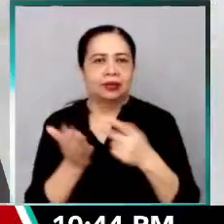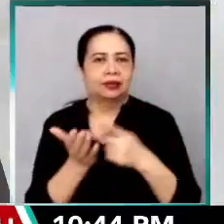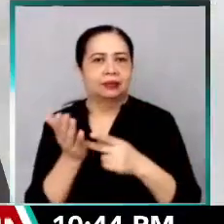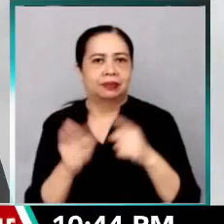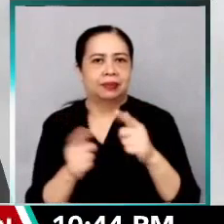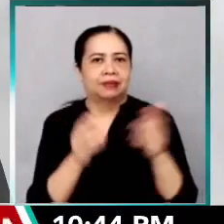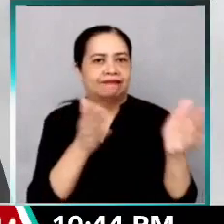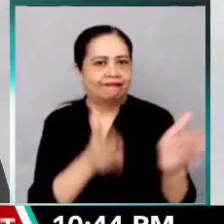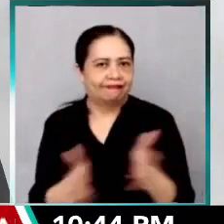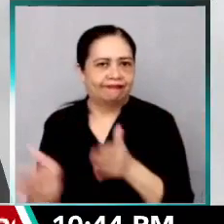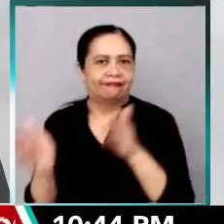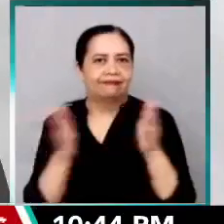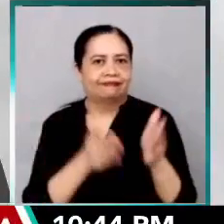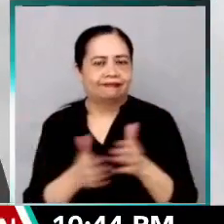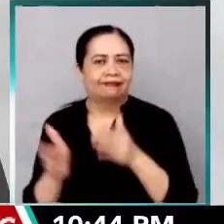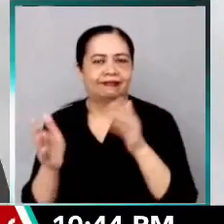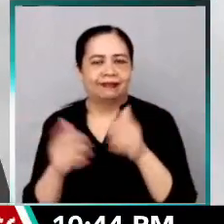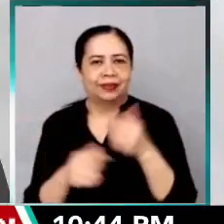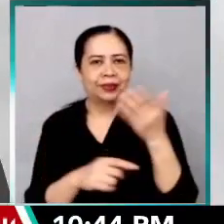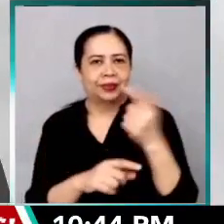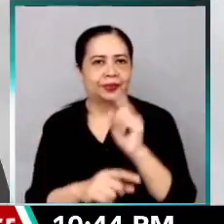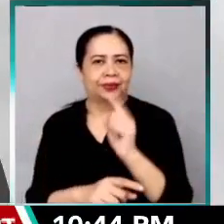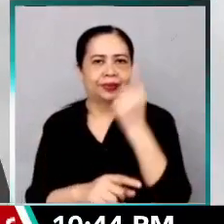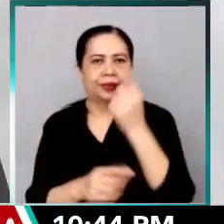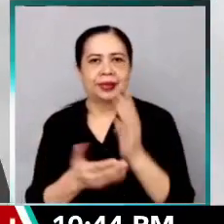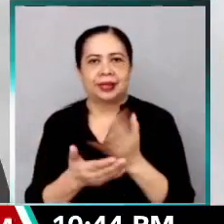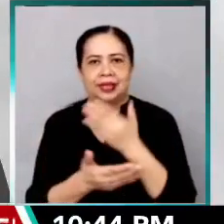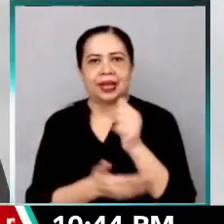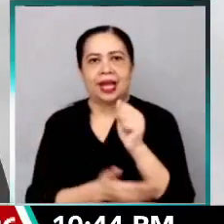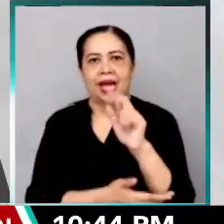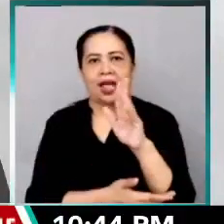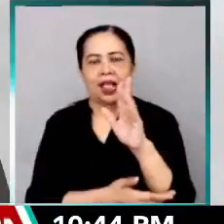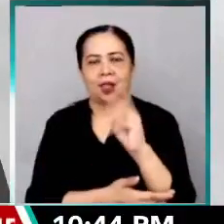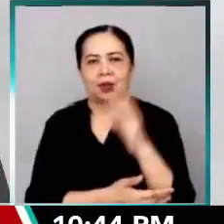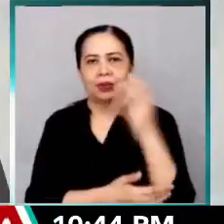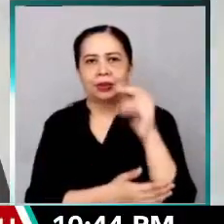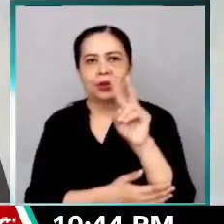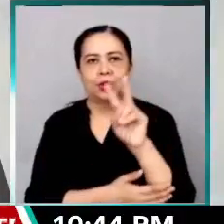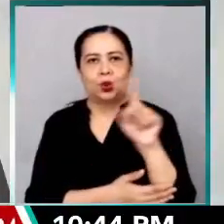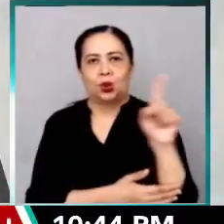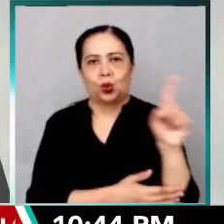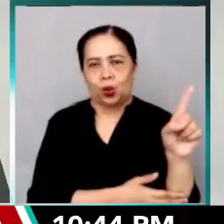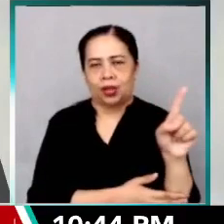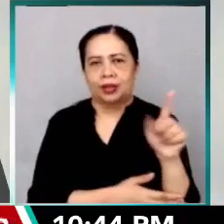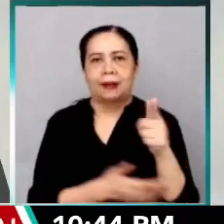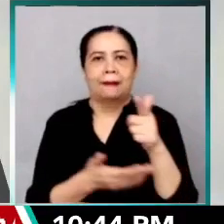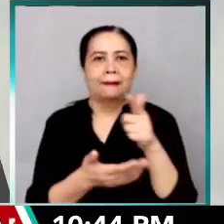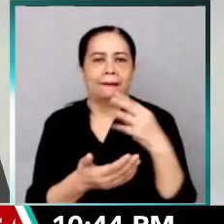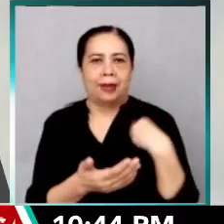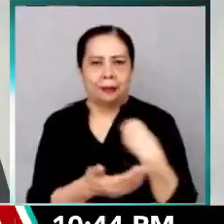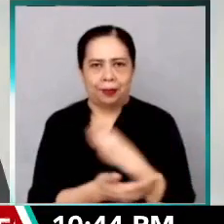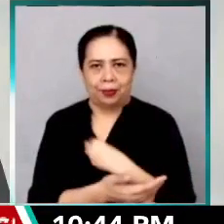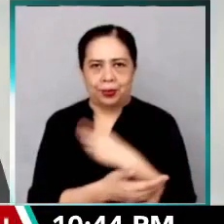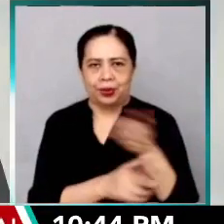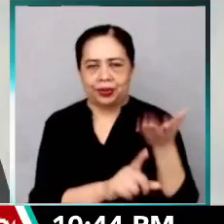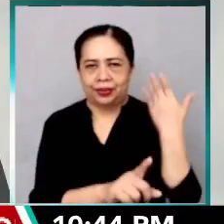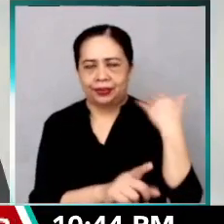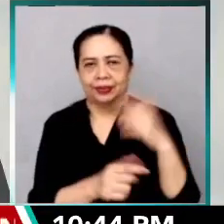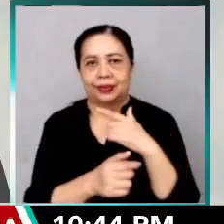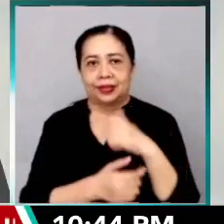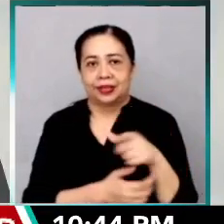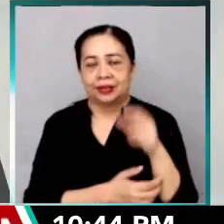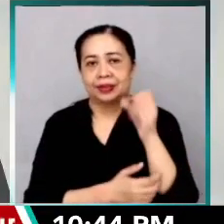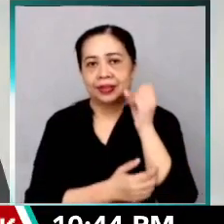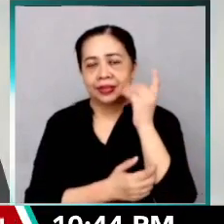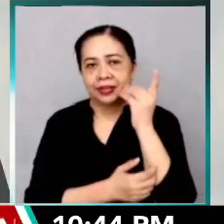preparasyon ng debut solo album ng dating 2NE1 member. Sabi mismo ni Dara, binubuo ng iba't